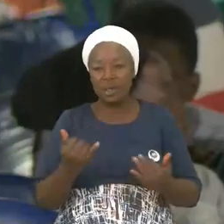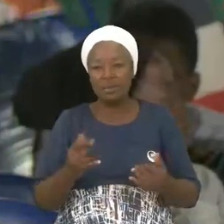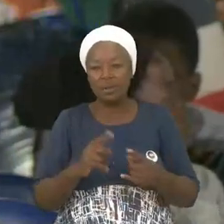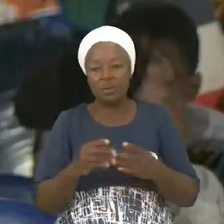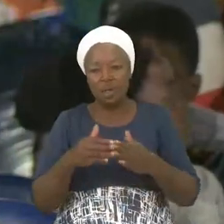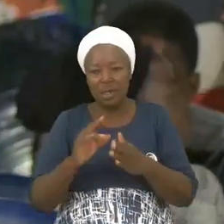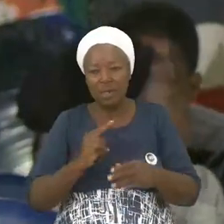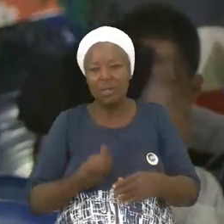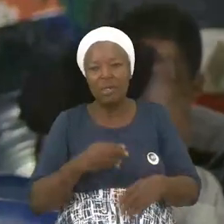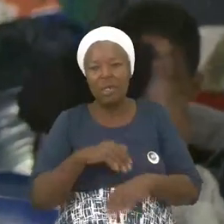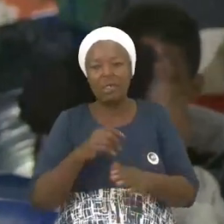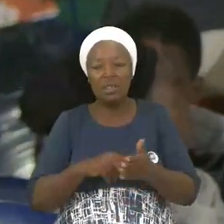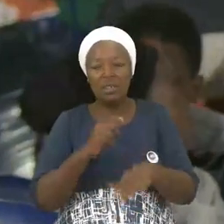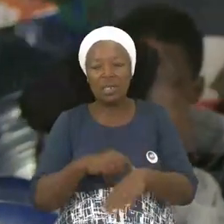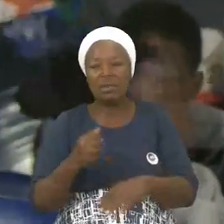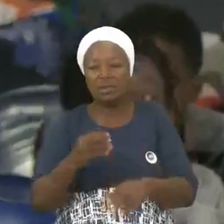Donc,